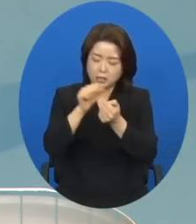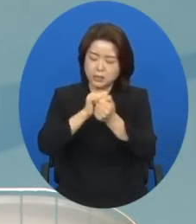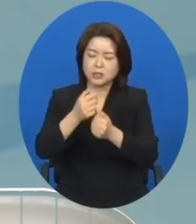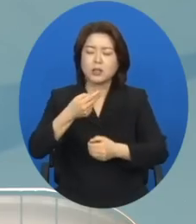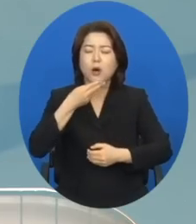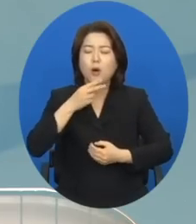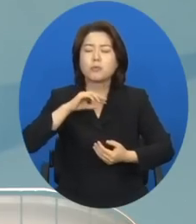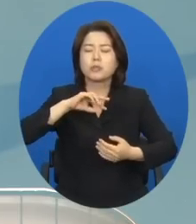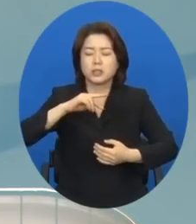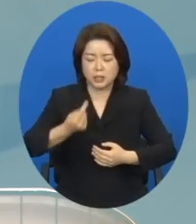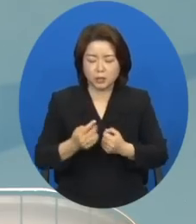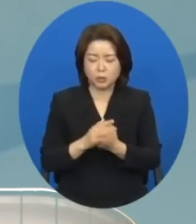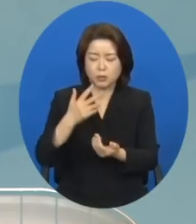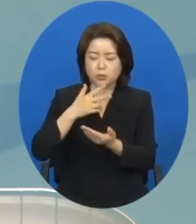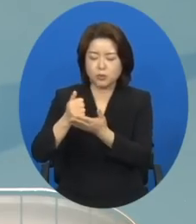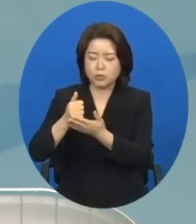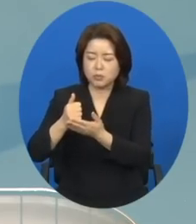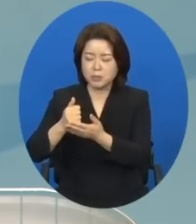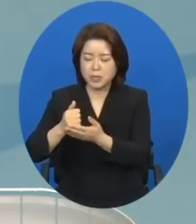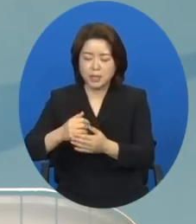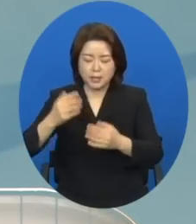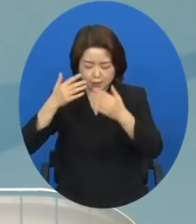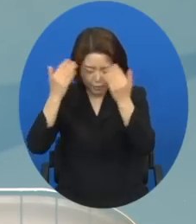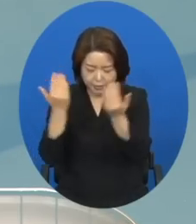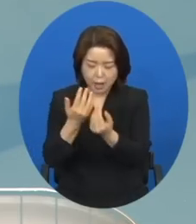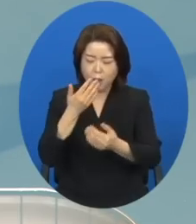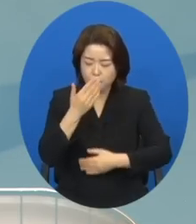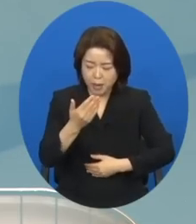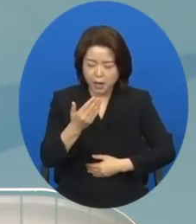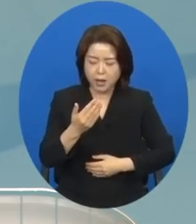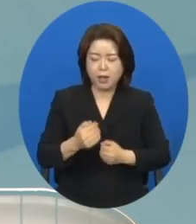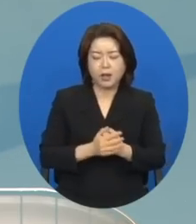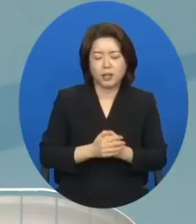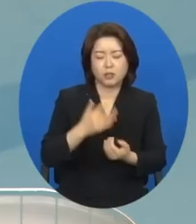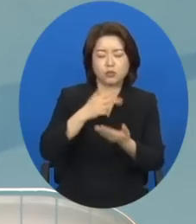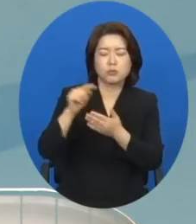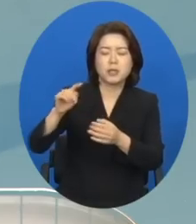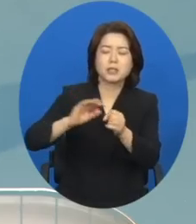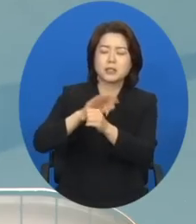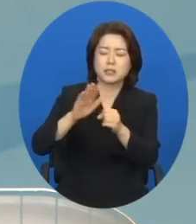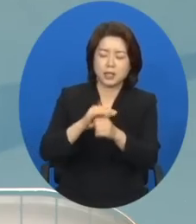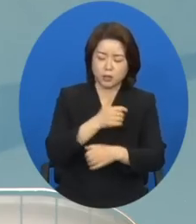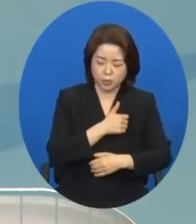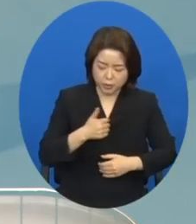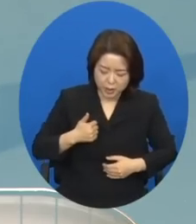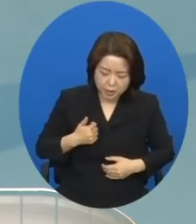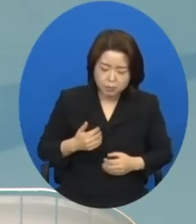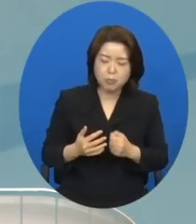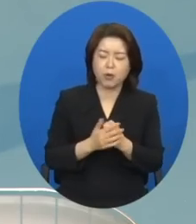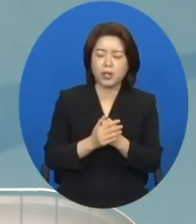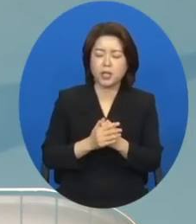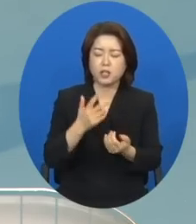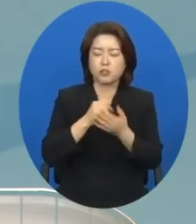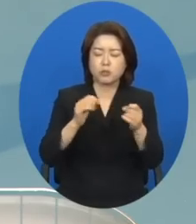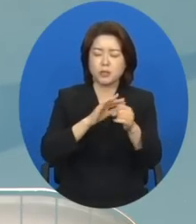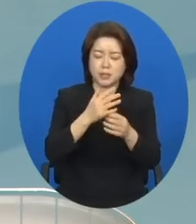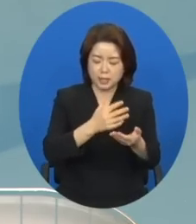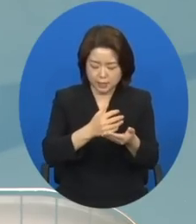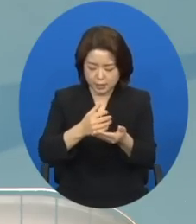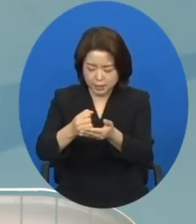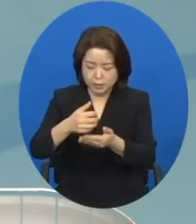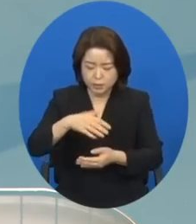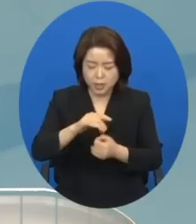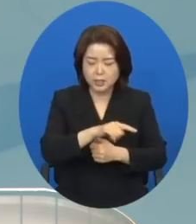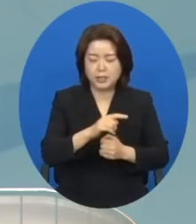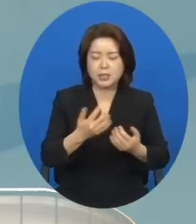되었을지라도 주님께서 씻지 못할 사람은 아무도 없음을 믿기 때문에 주님 그 사랑으로 기꺼이 주의 사랑을 들고 나아가는 이